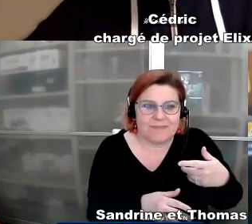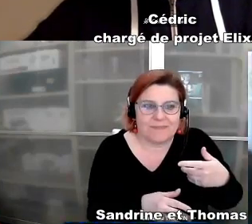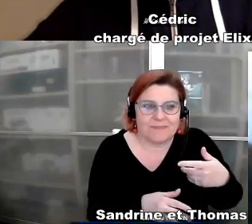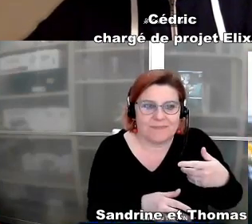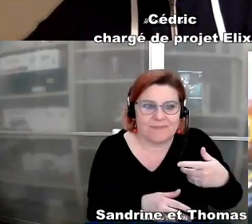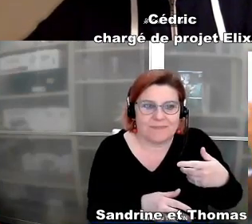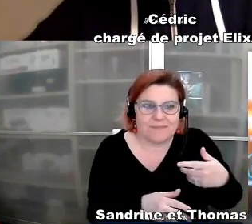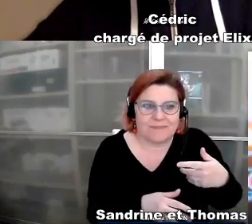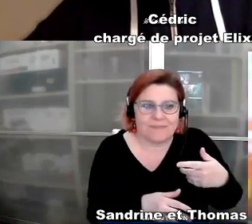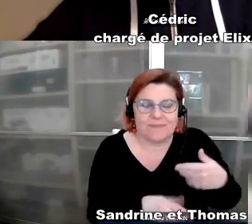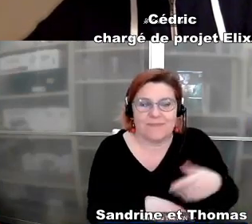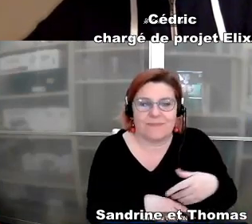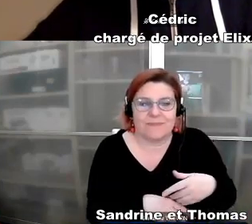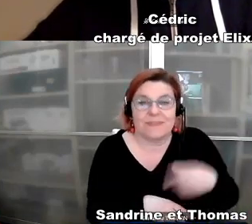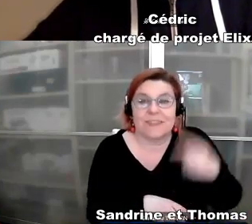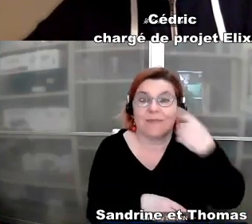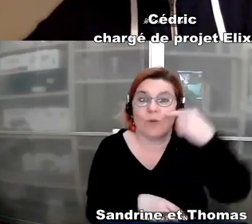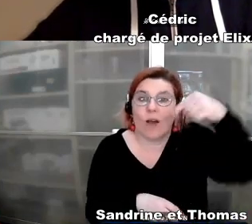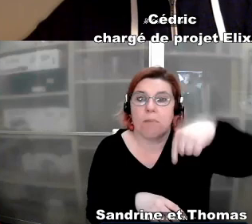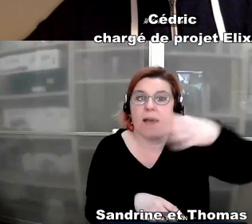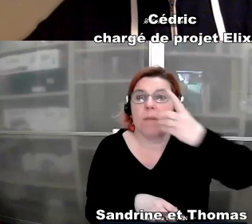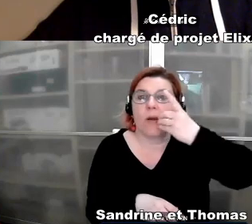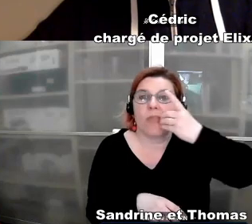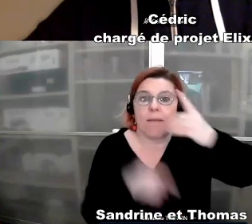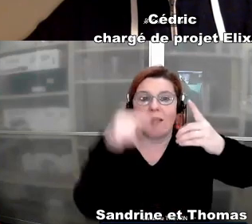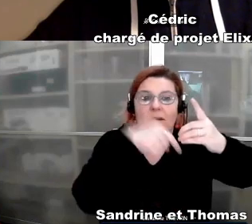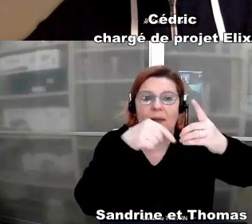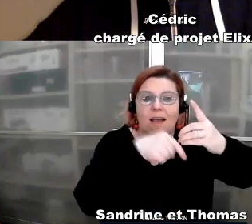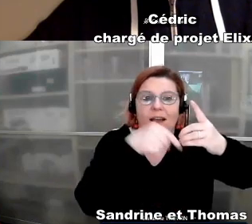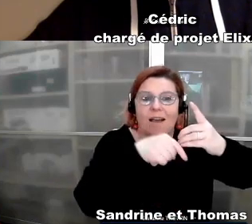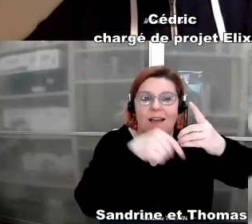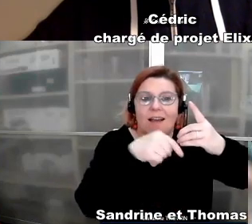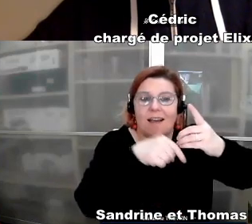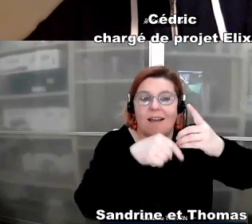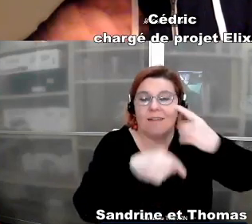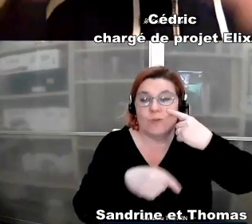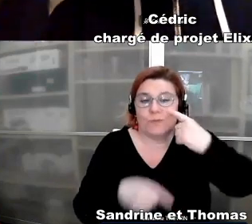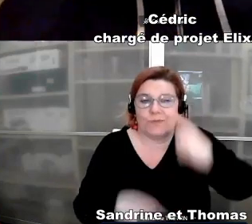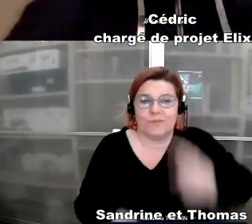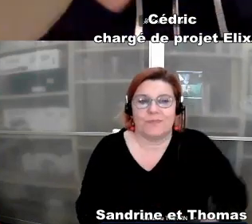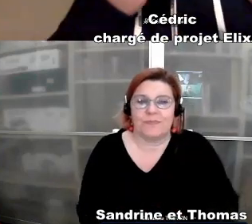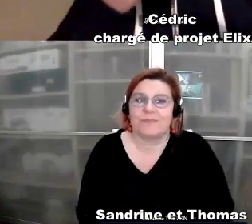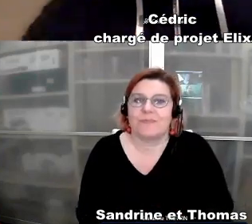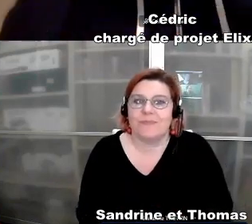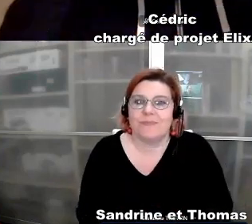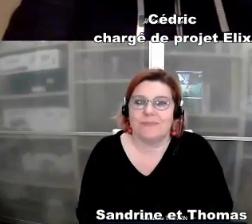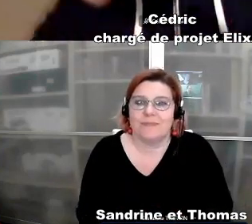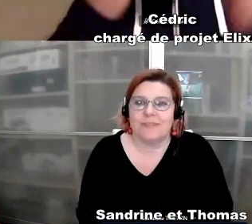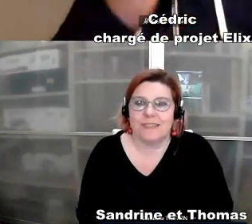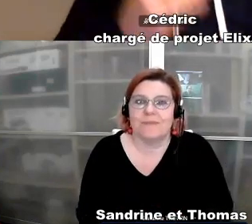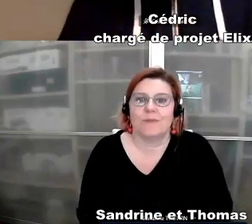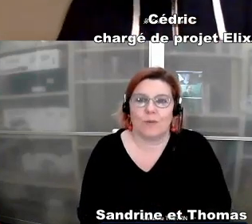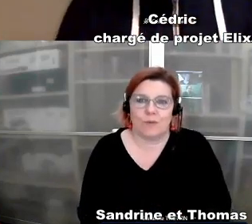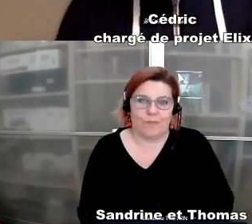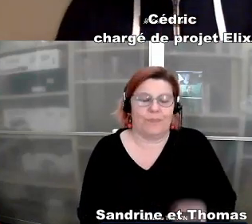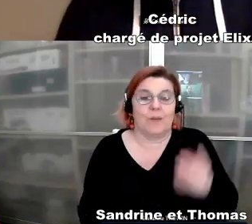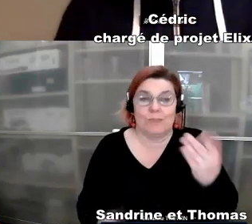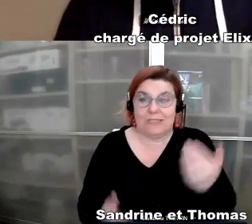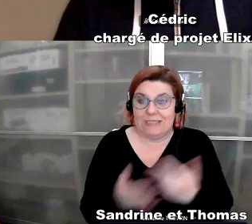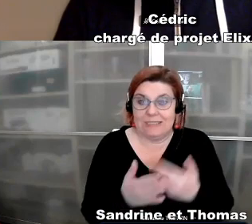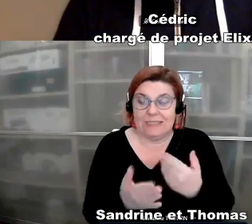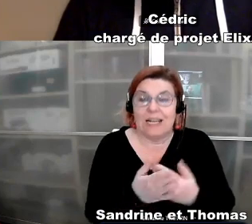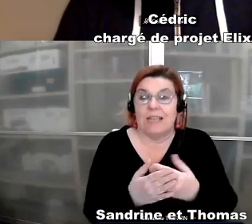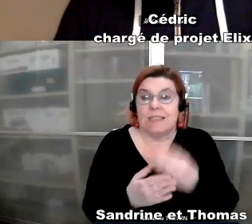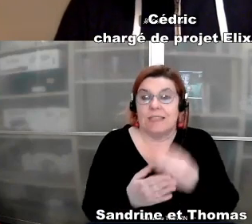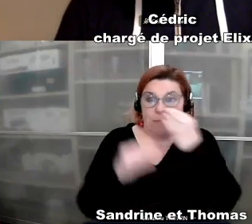Il est tout en bas dans l'onglet et social, voilà. Ben le Koala. C'est ça. Donc, Signe de Sens, c'est Elix, mais c'est aussi Ben le